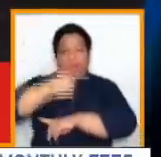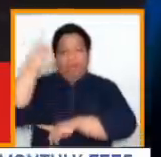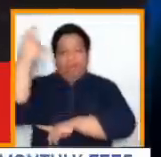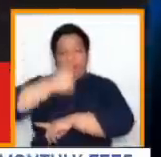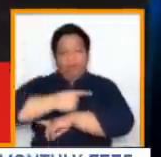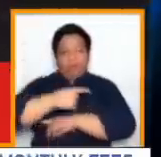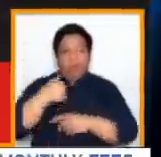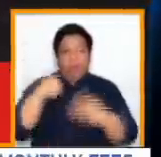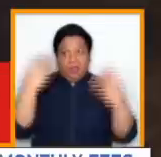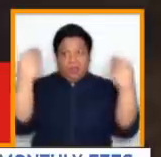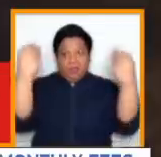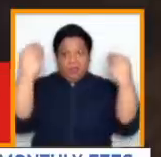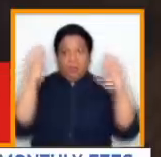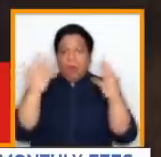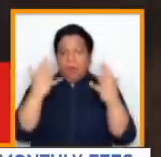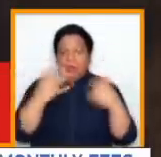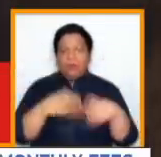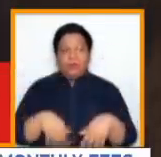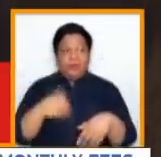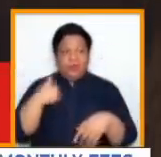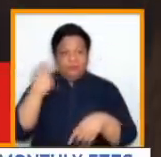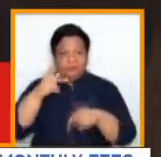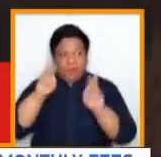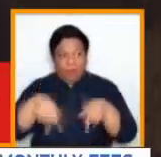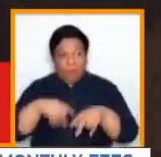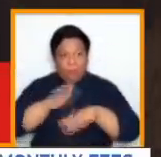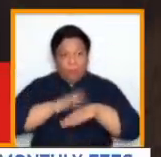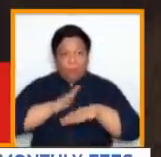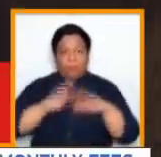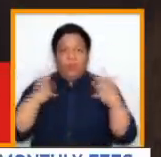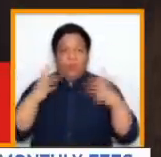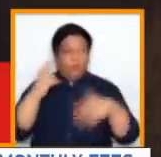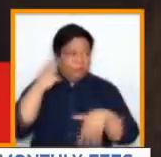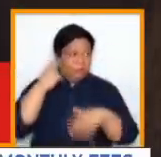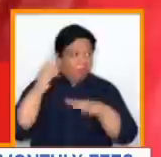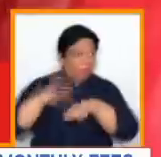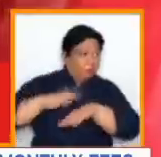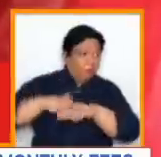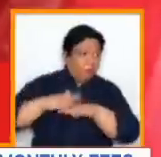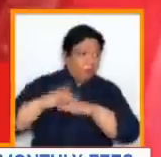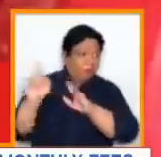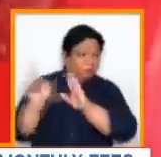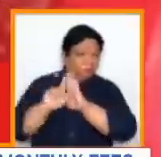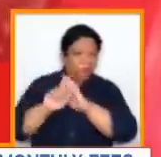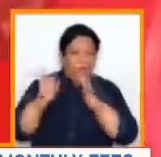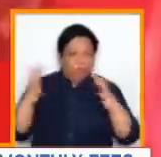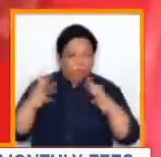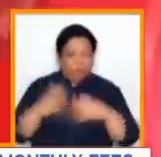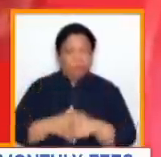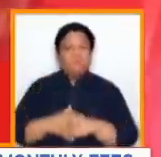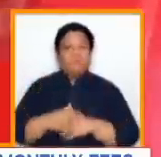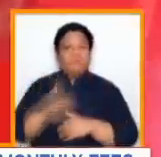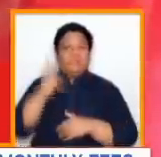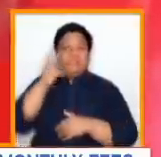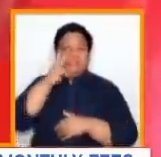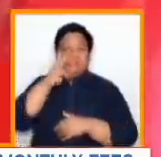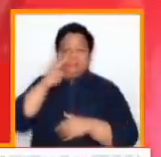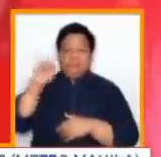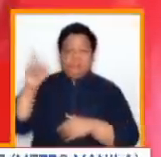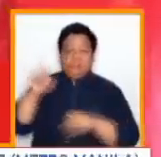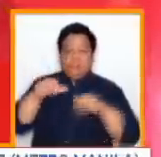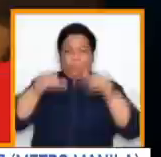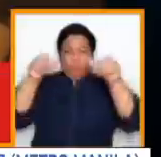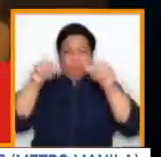sa outpost sa riles. Sa mga litrato na in-upload ni Tintin sa social media, makikitang may sakay na tauhan ng Philippine